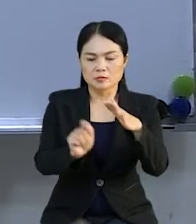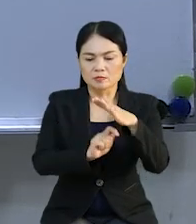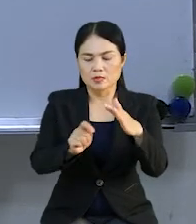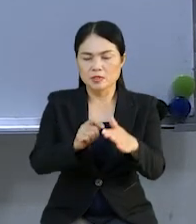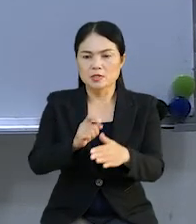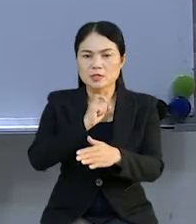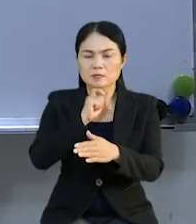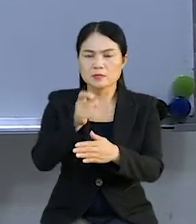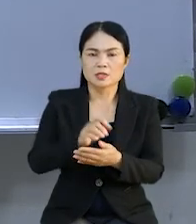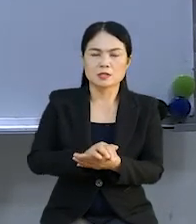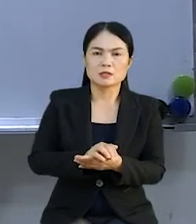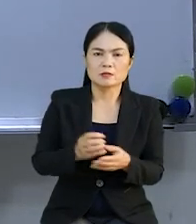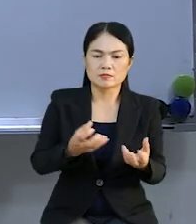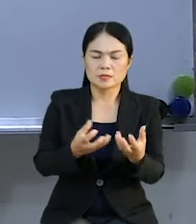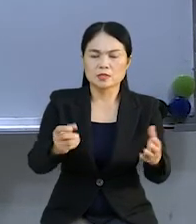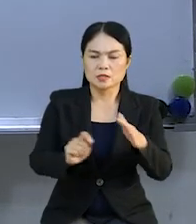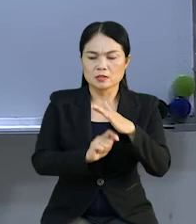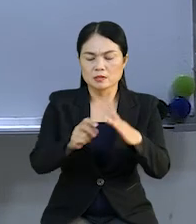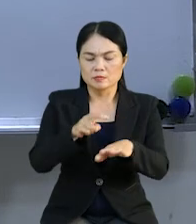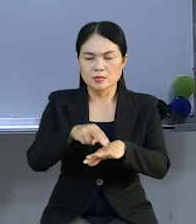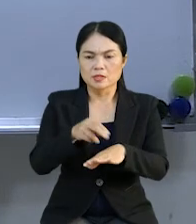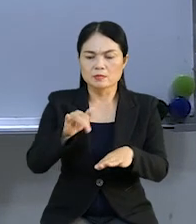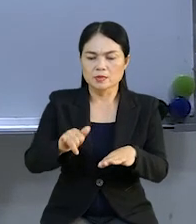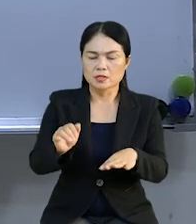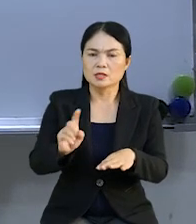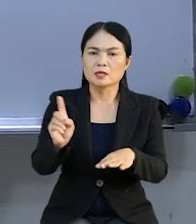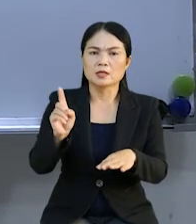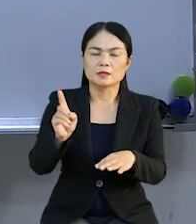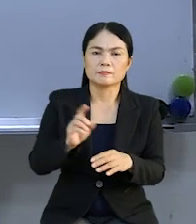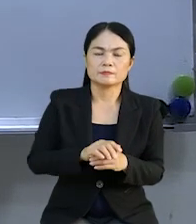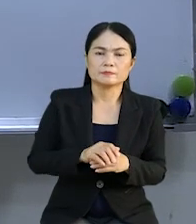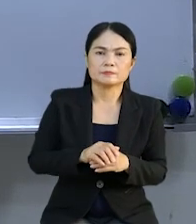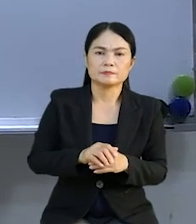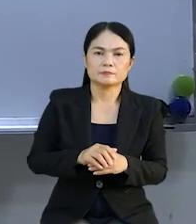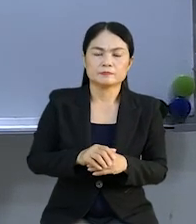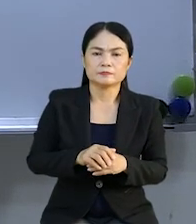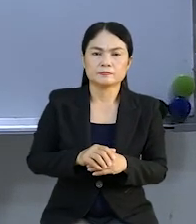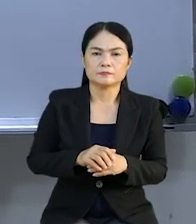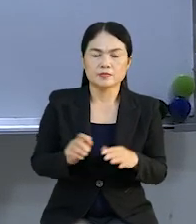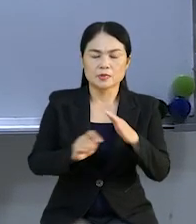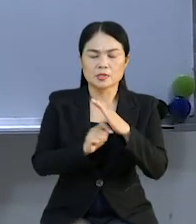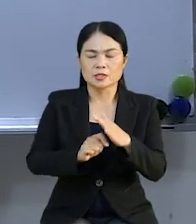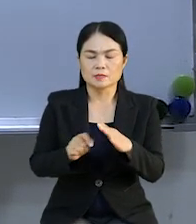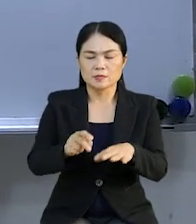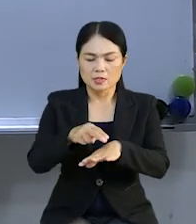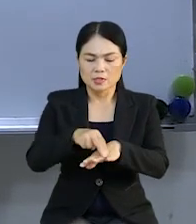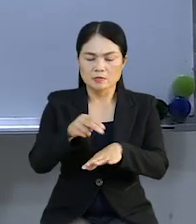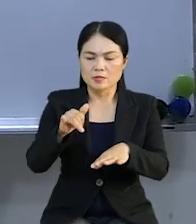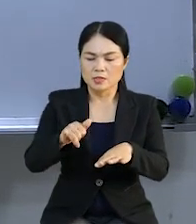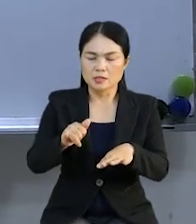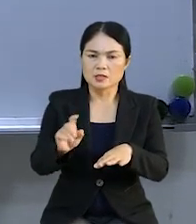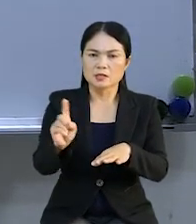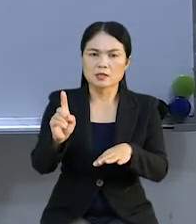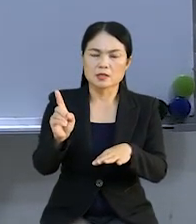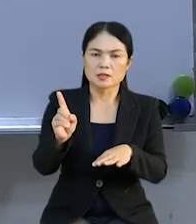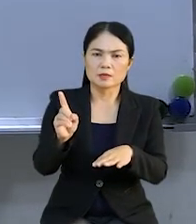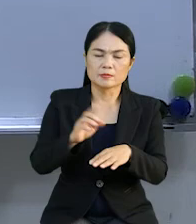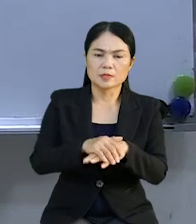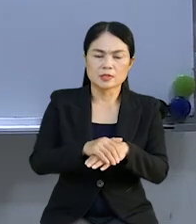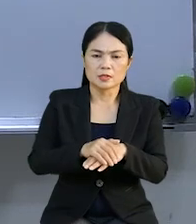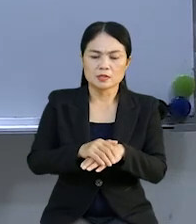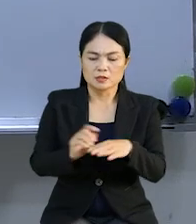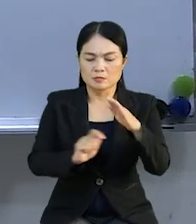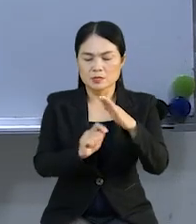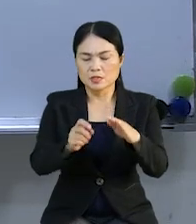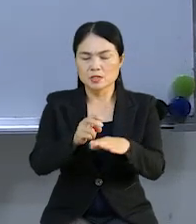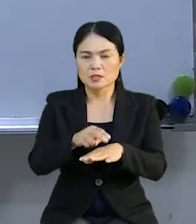ได้บาดได้ไรตารายมีมีเนื้อไอ้นาคนรายมีมีเนื้อกันหลายนาคละบาดจังราย